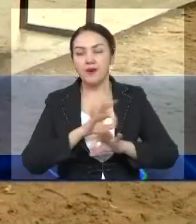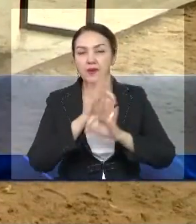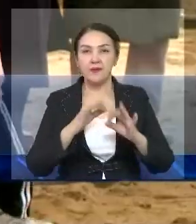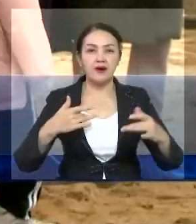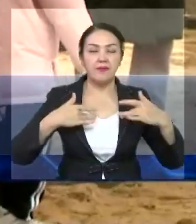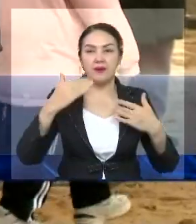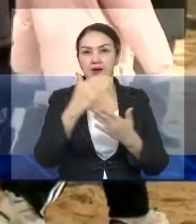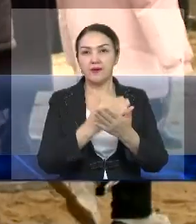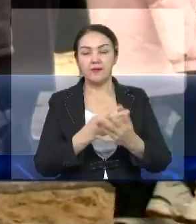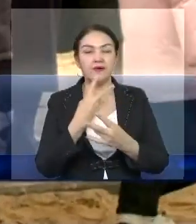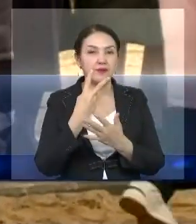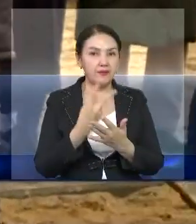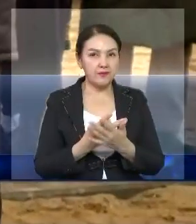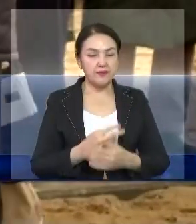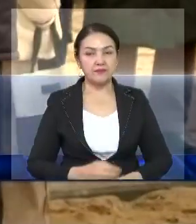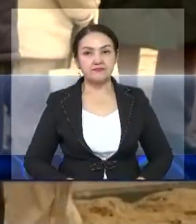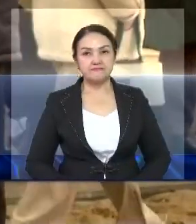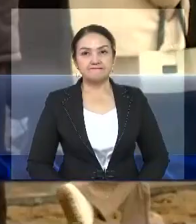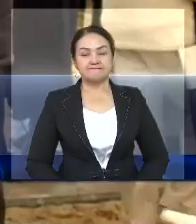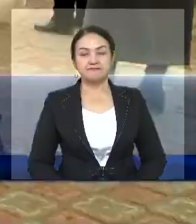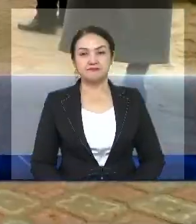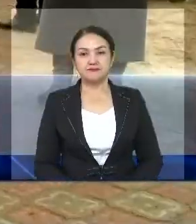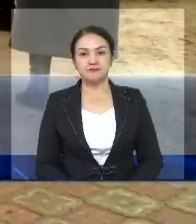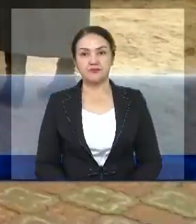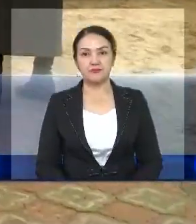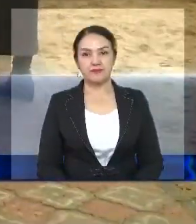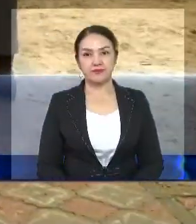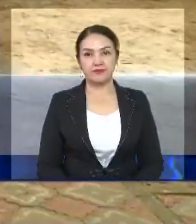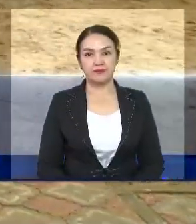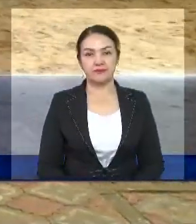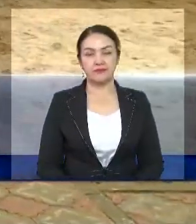концерттік бағдарлама ұсынды. Нұрбол Жауынбаев, Арман Досмағамбетов, Ақтөбе телеарнасы.